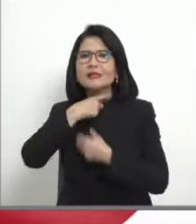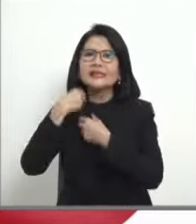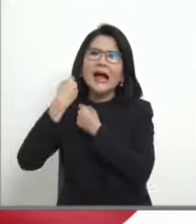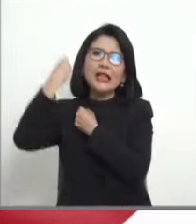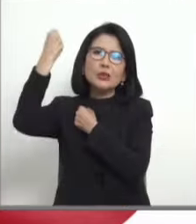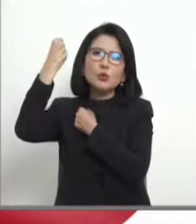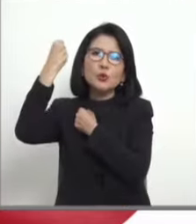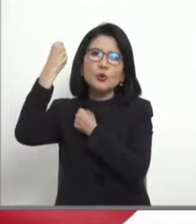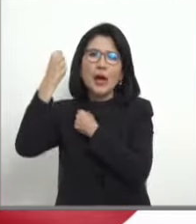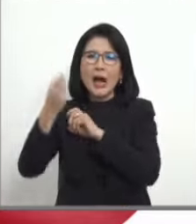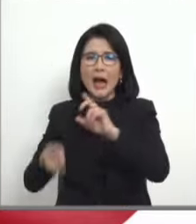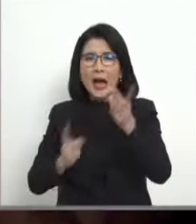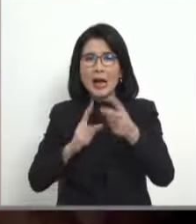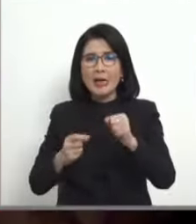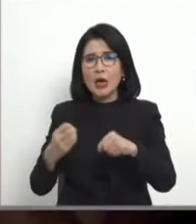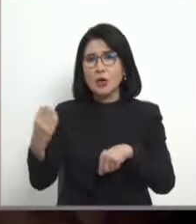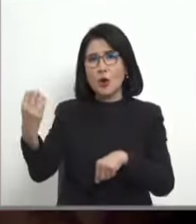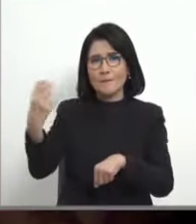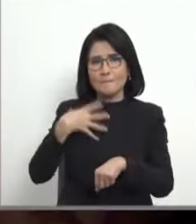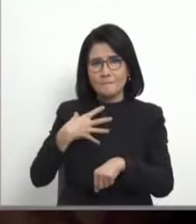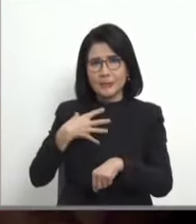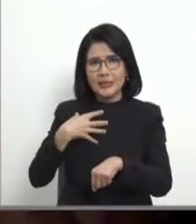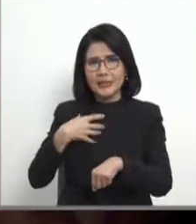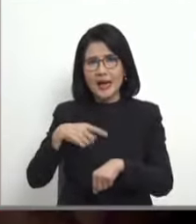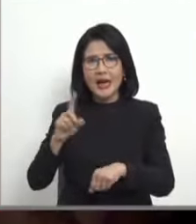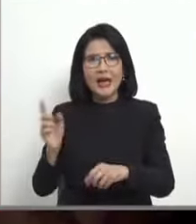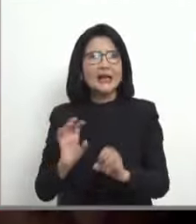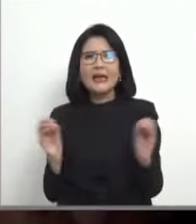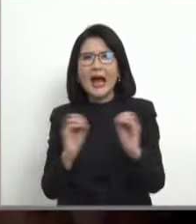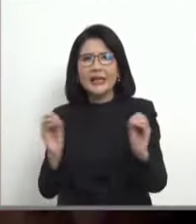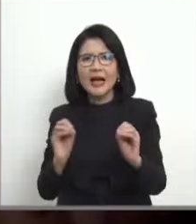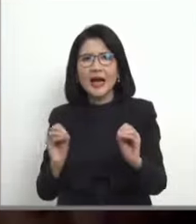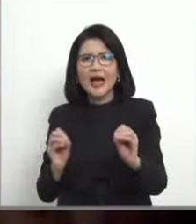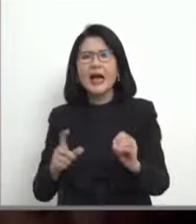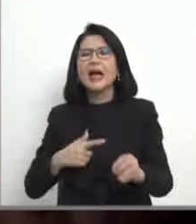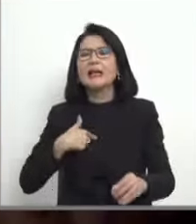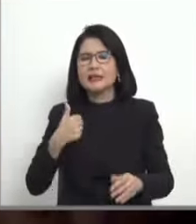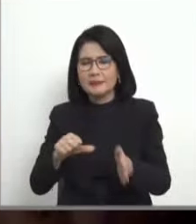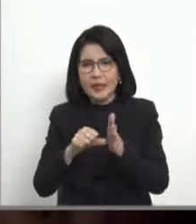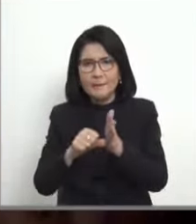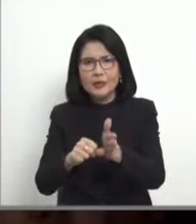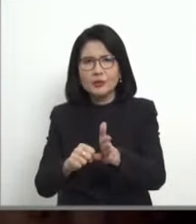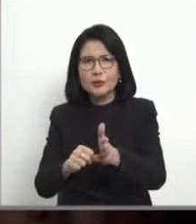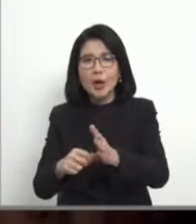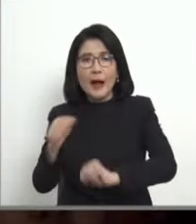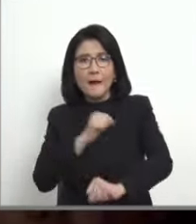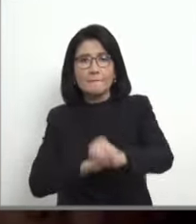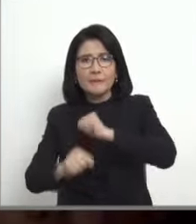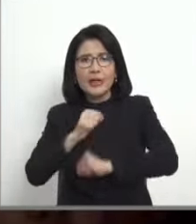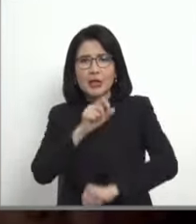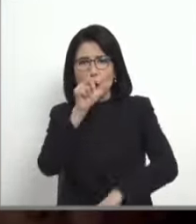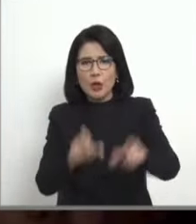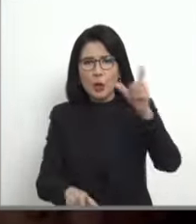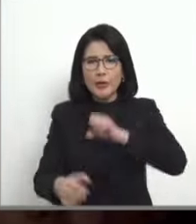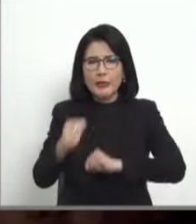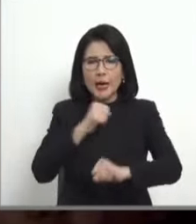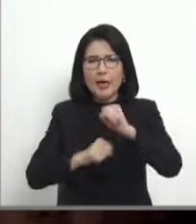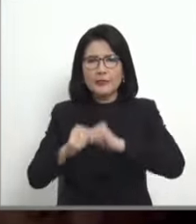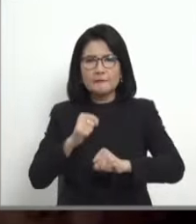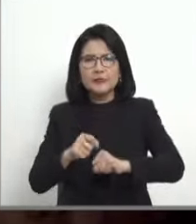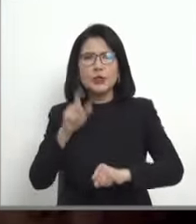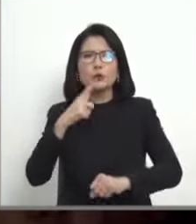aktivis ini kita tidak bisa bantu dan intervensi Jadi benar peran aktivis-aktivis sangat penting di bidang